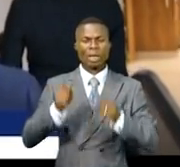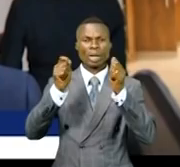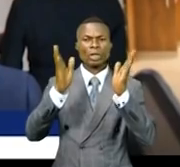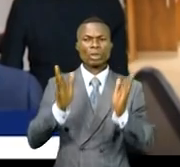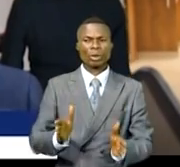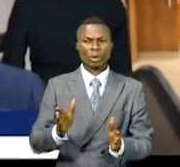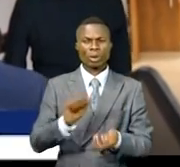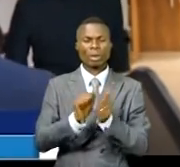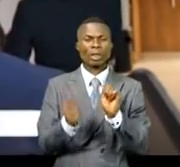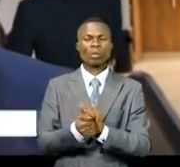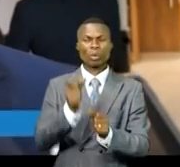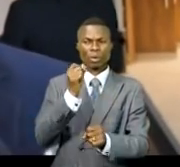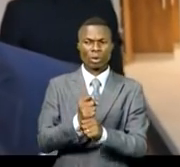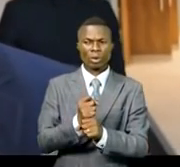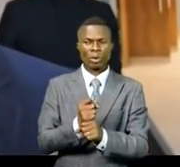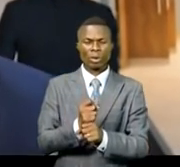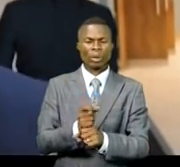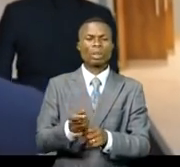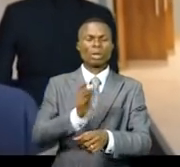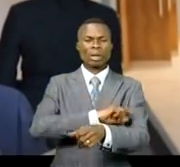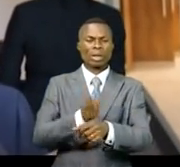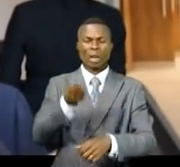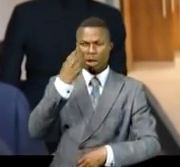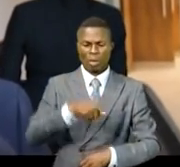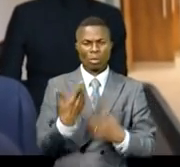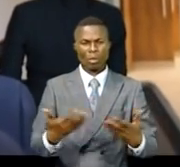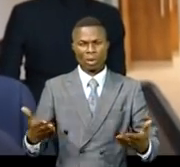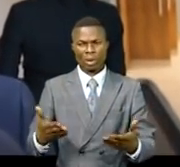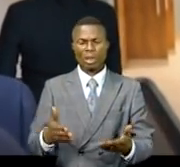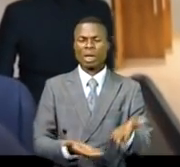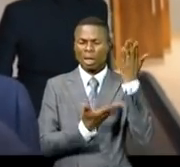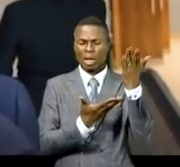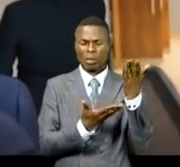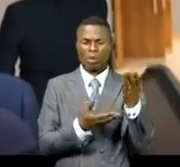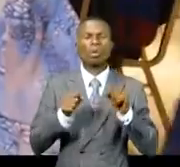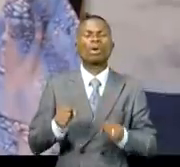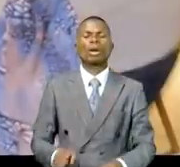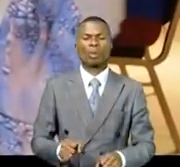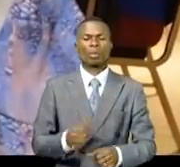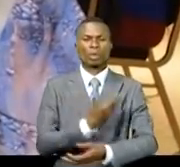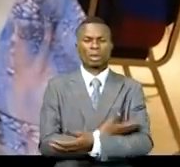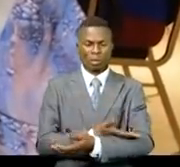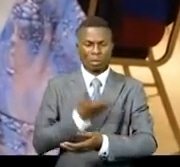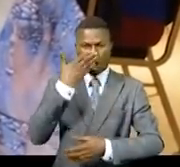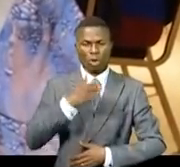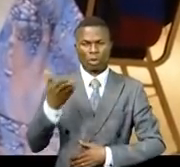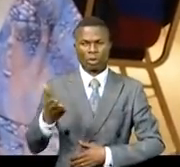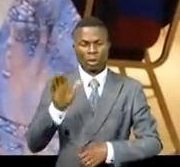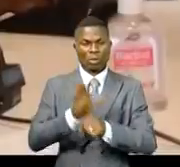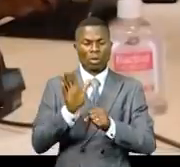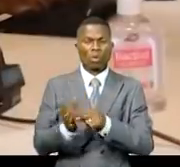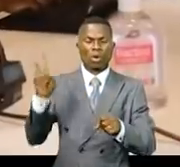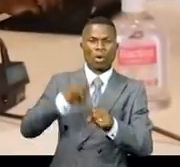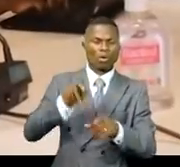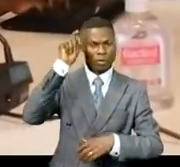sur la problématique des avortements clandestins et leur impact sur la mortalité maternelle. Les différentes formes de violences